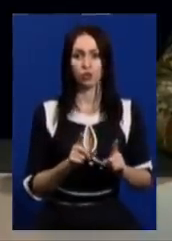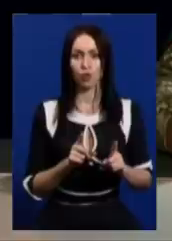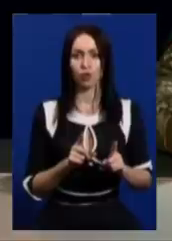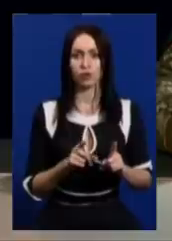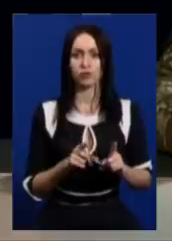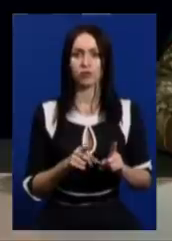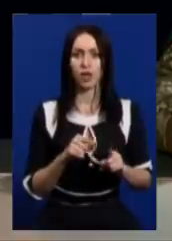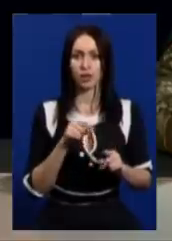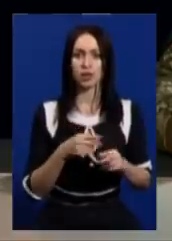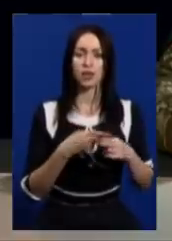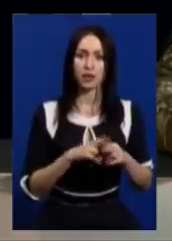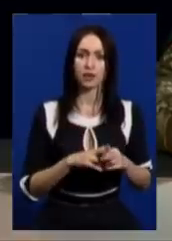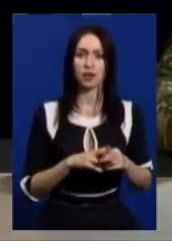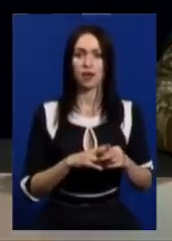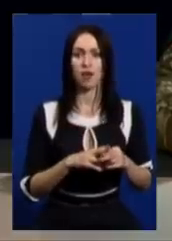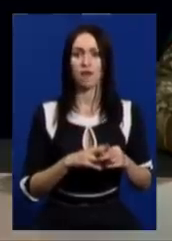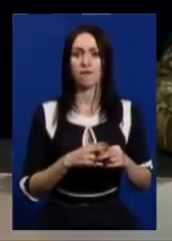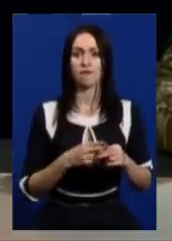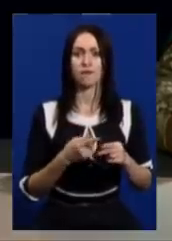оснащение, техника, вооружение